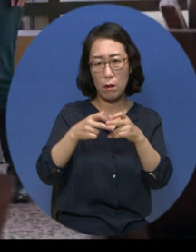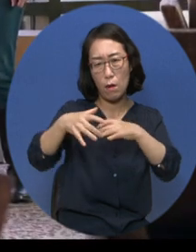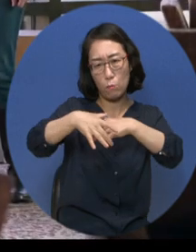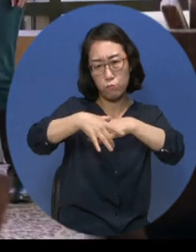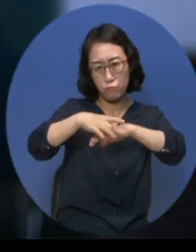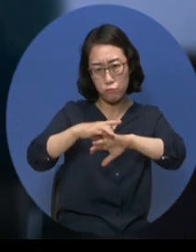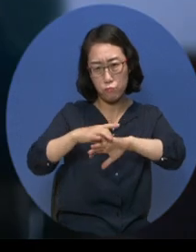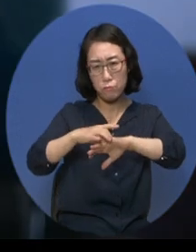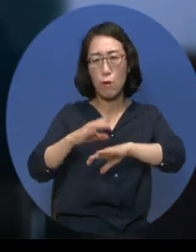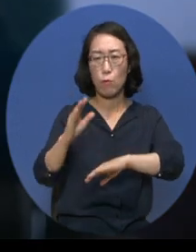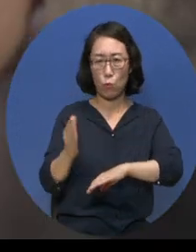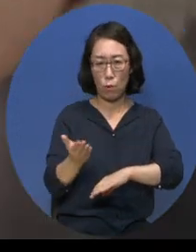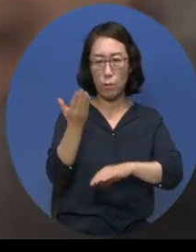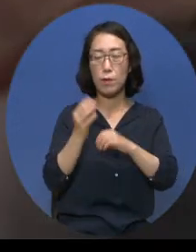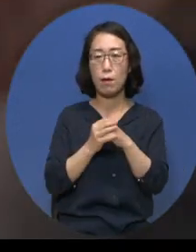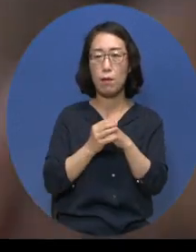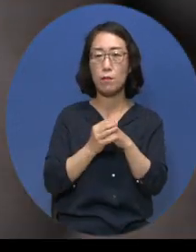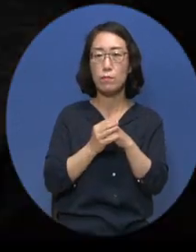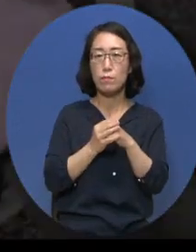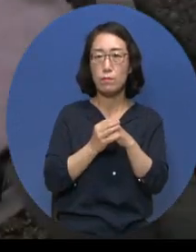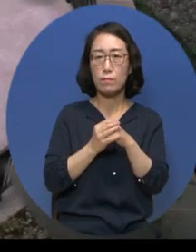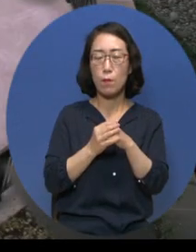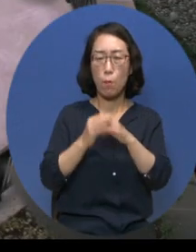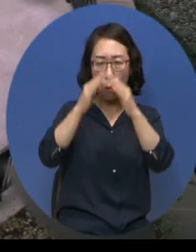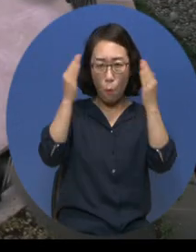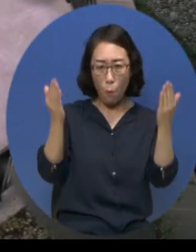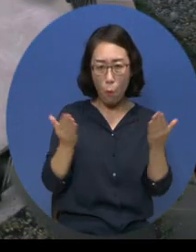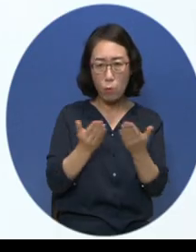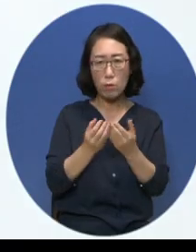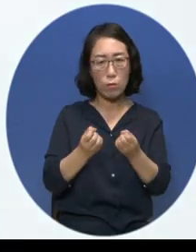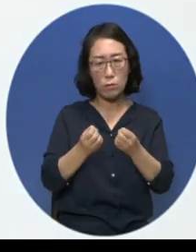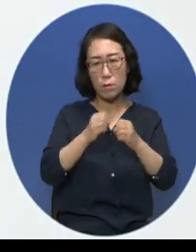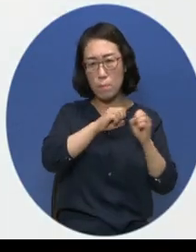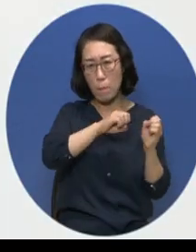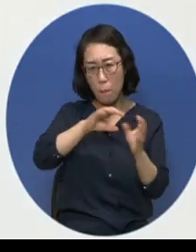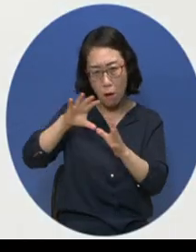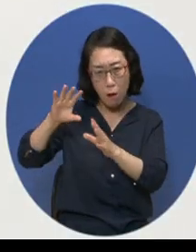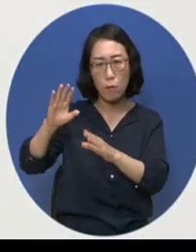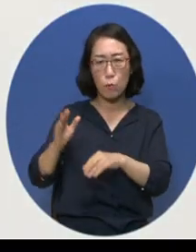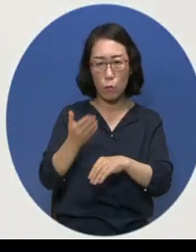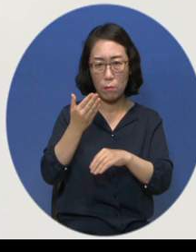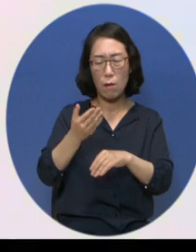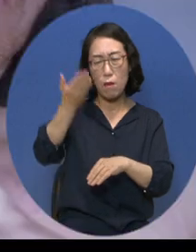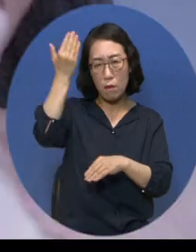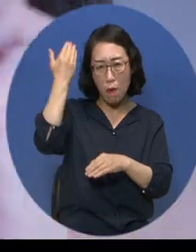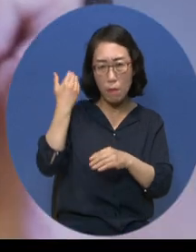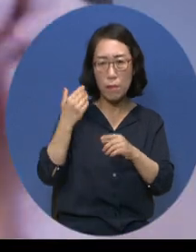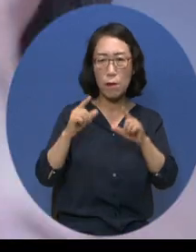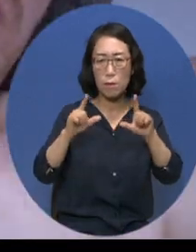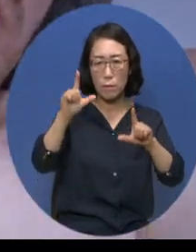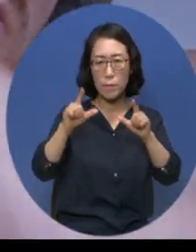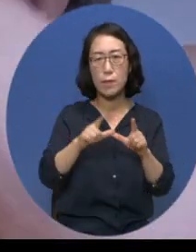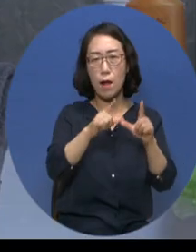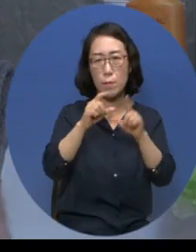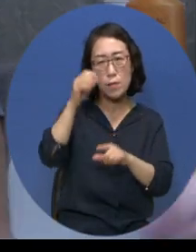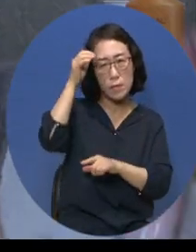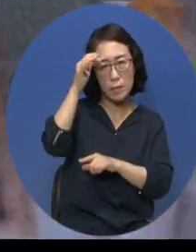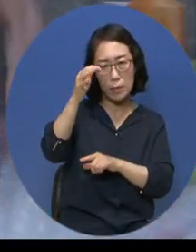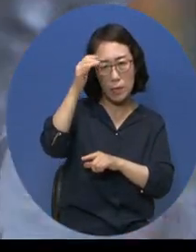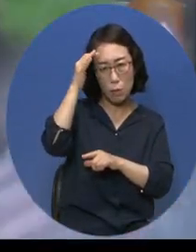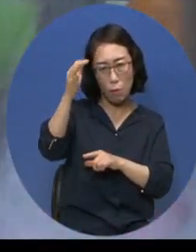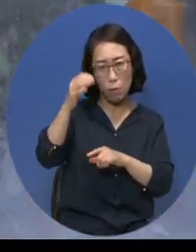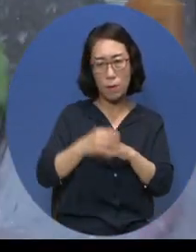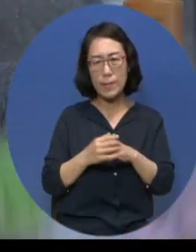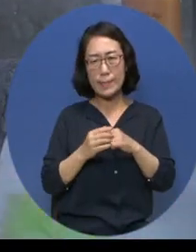맙니다. I'm sorry. I'm not very good. 모든 것을 잃어버린 아담은 평범했던 예전의 삶을 그리워하며